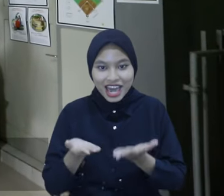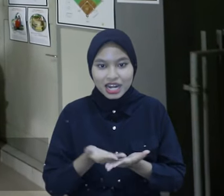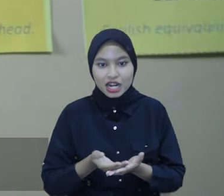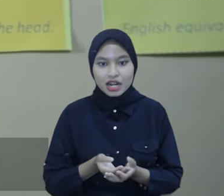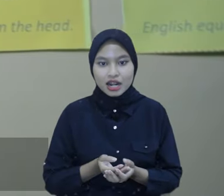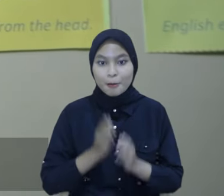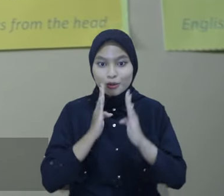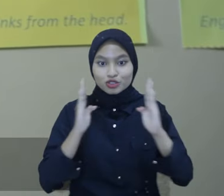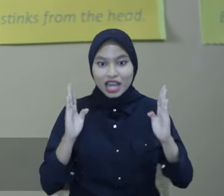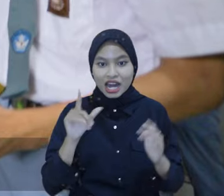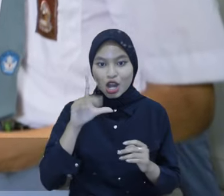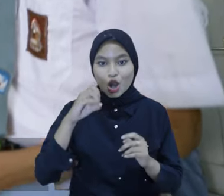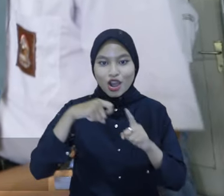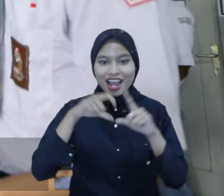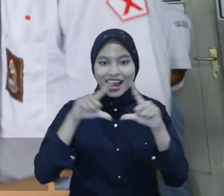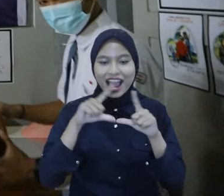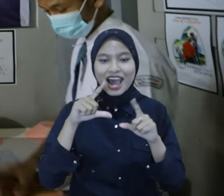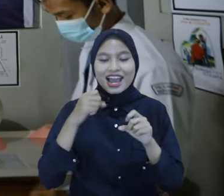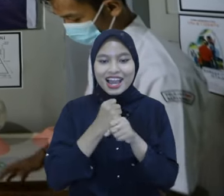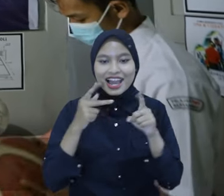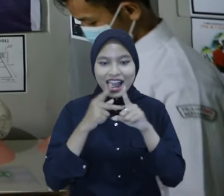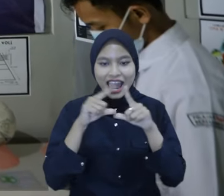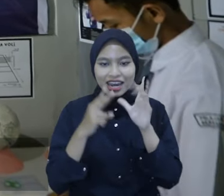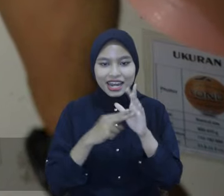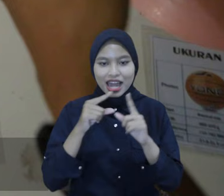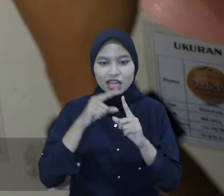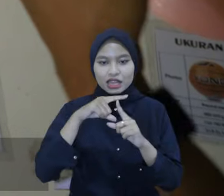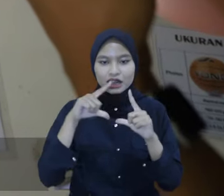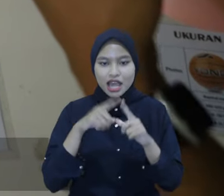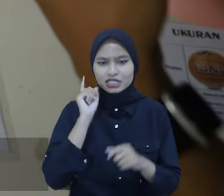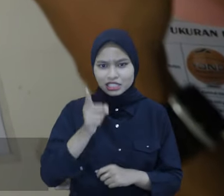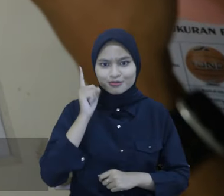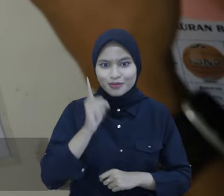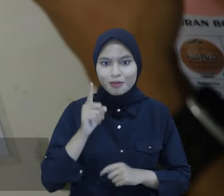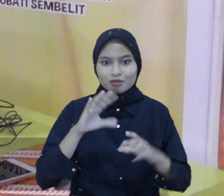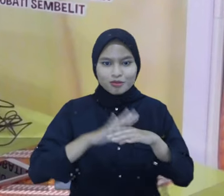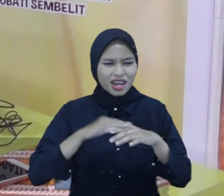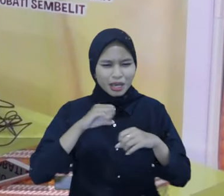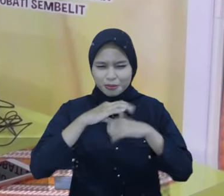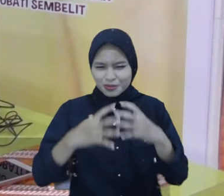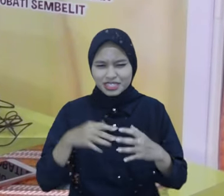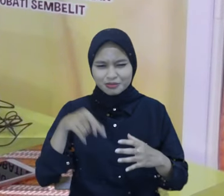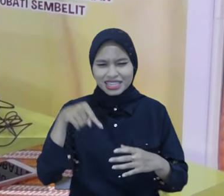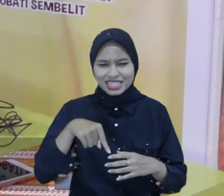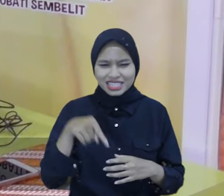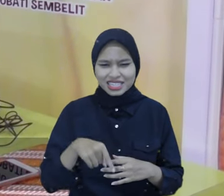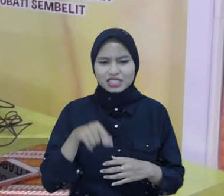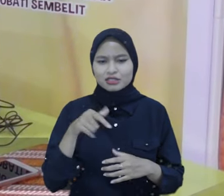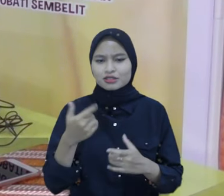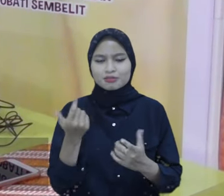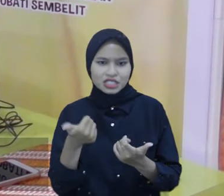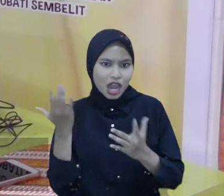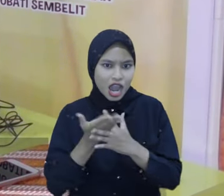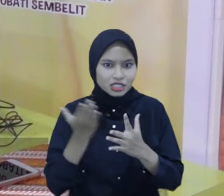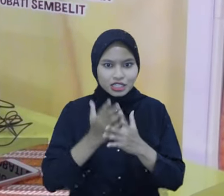di Perpustakaan Loka Dana. Mengapa? Karena walaupun di masa pandemi seperti ini, kita dapat